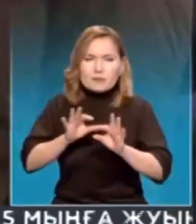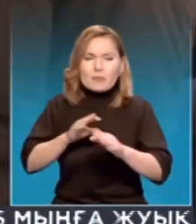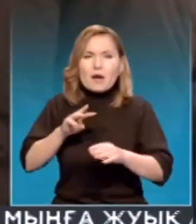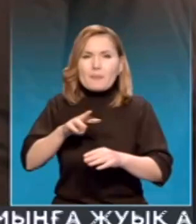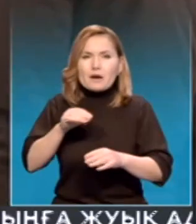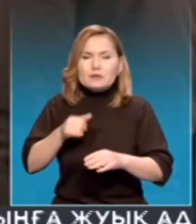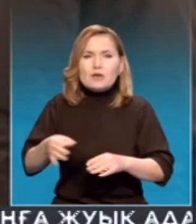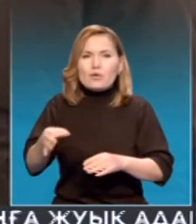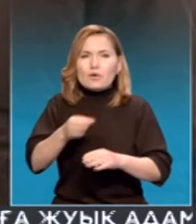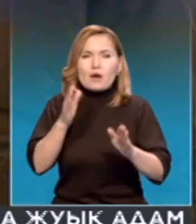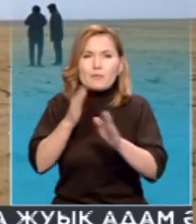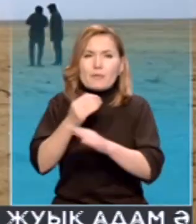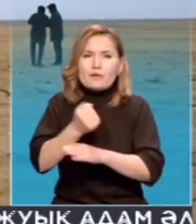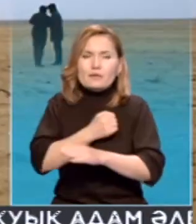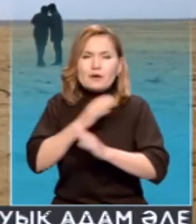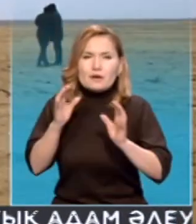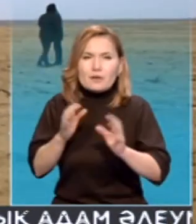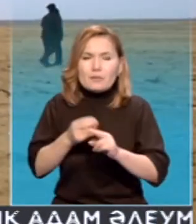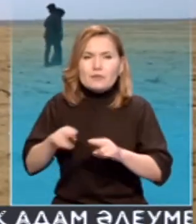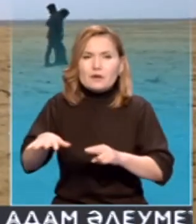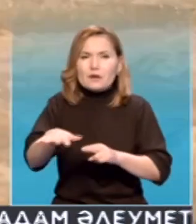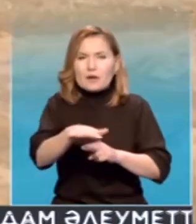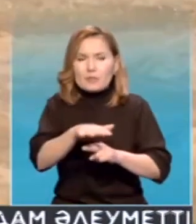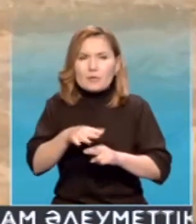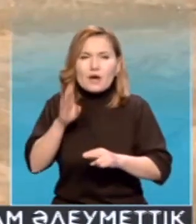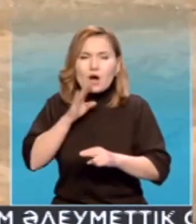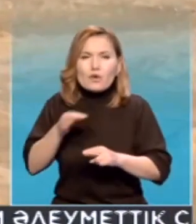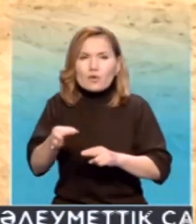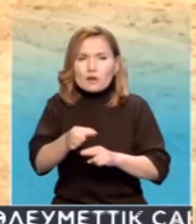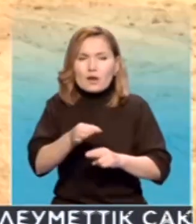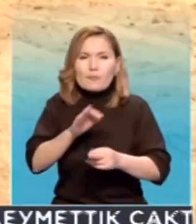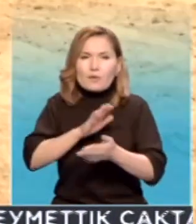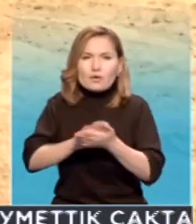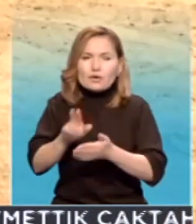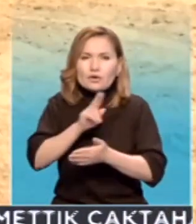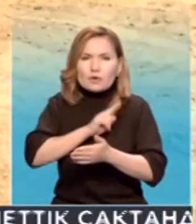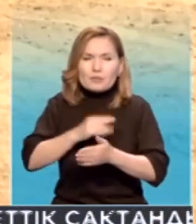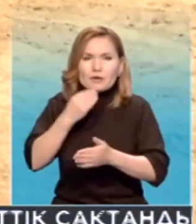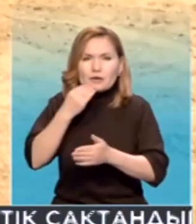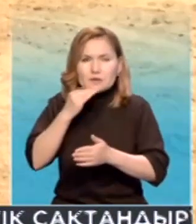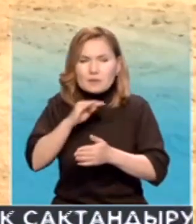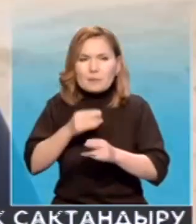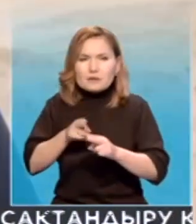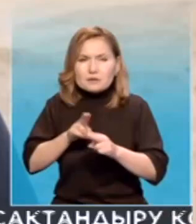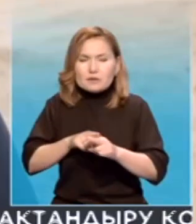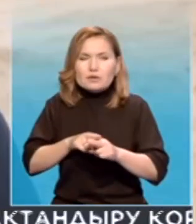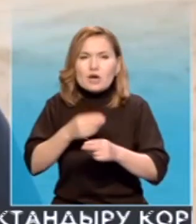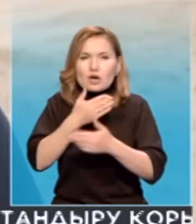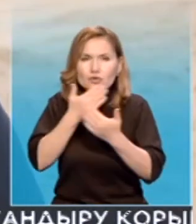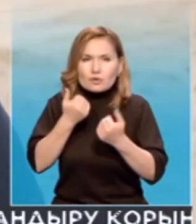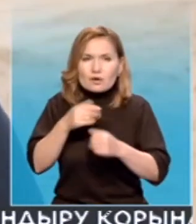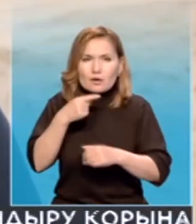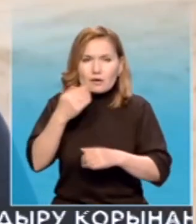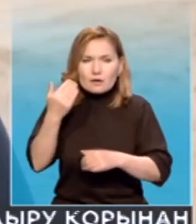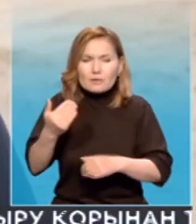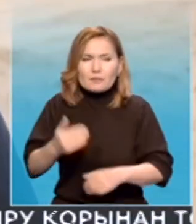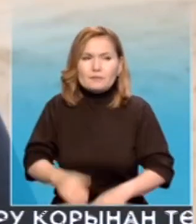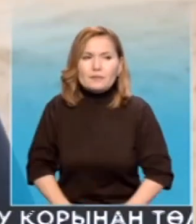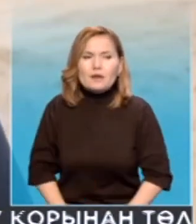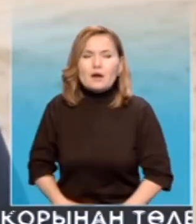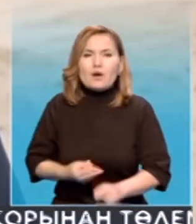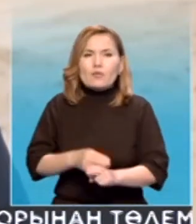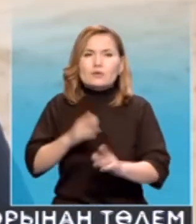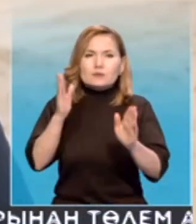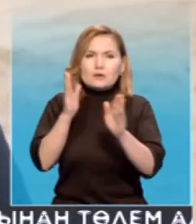Маңғыстауда табиғат жанашырлары Қошқарата радиациялық көлін залалсыздандыру жұмыстарының сапасына күмән келтірді. Күрілген жер топырақтың